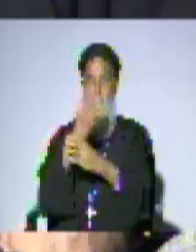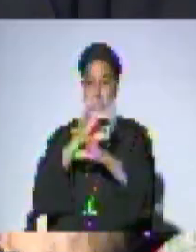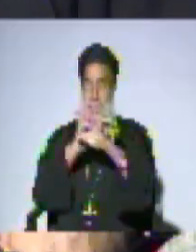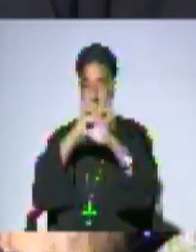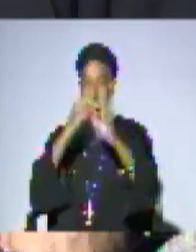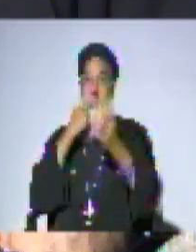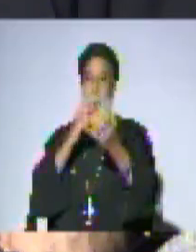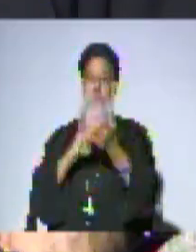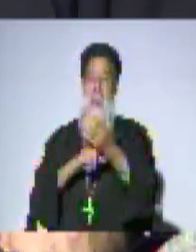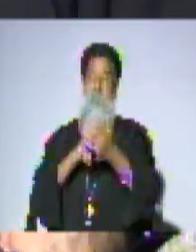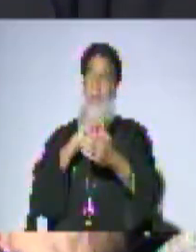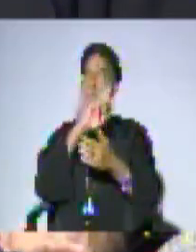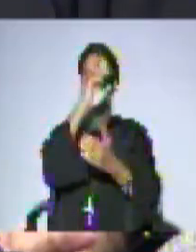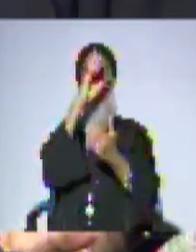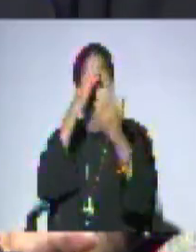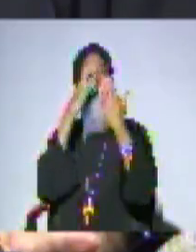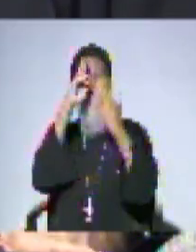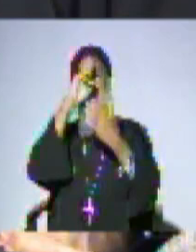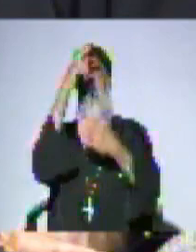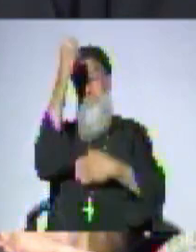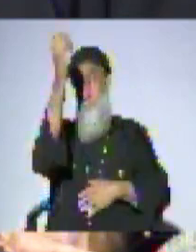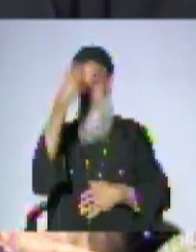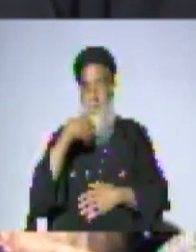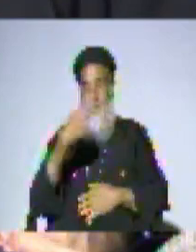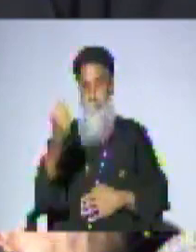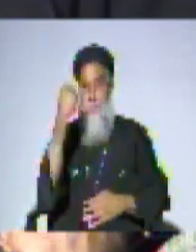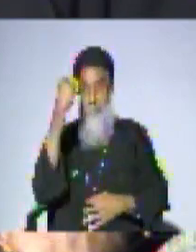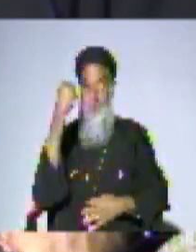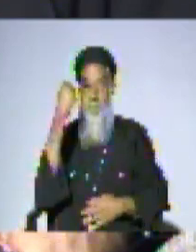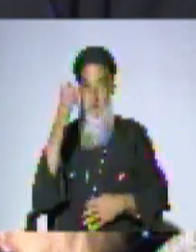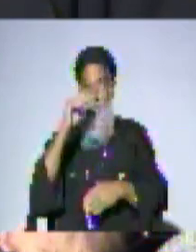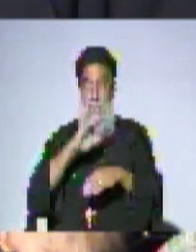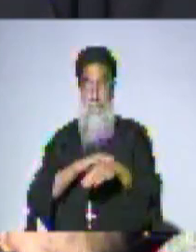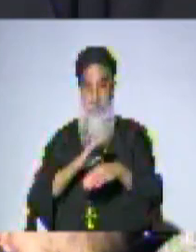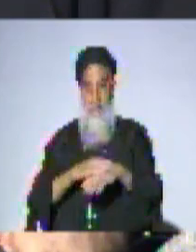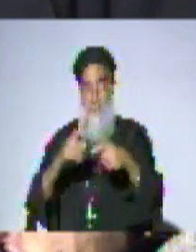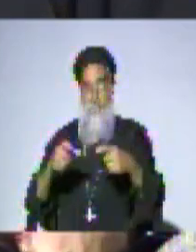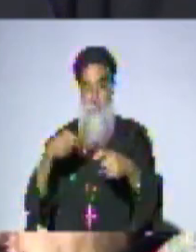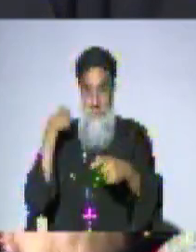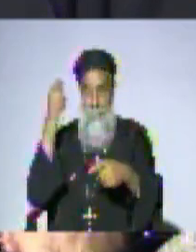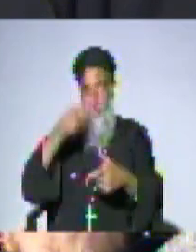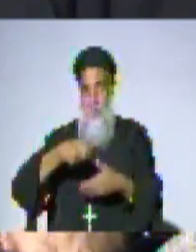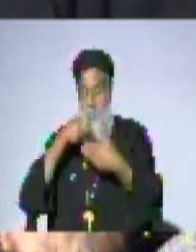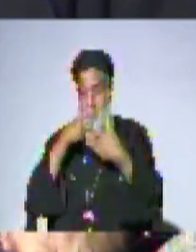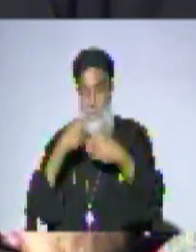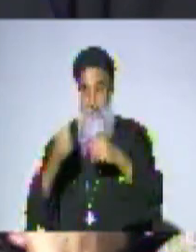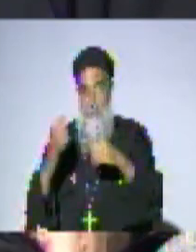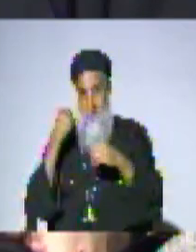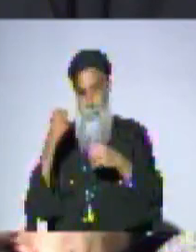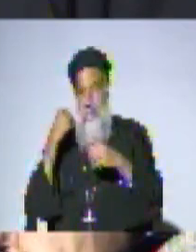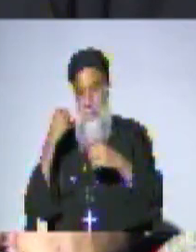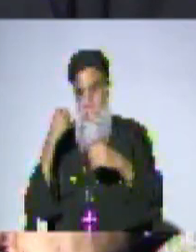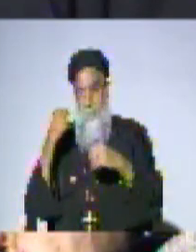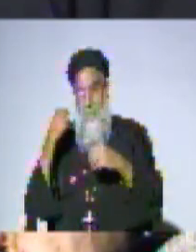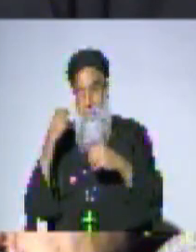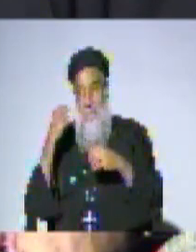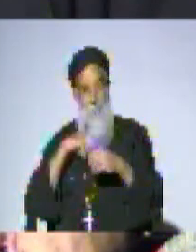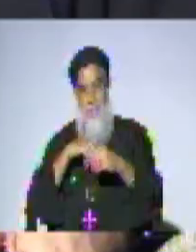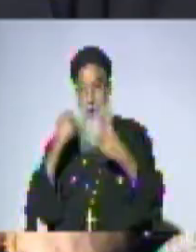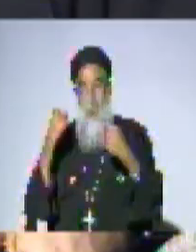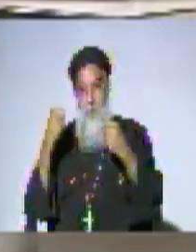على سؤالاتنا واعطينا قوة لهذه الخدمة، الخدمة دي بتاعت القداس محتاجة قوة، ايه هي القوة اللي احنا